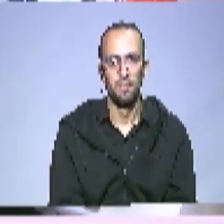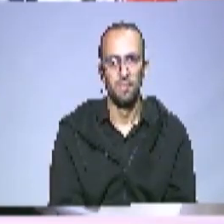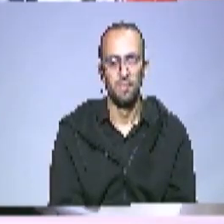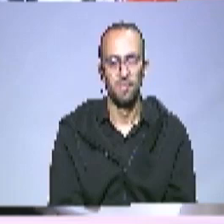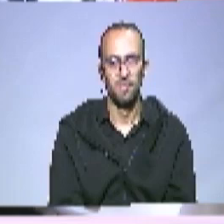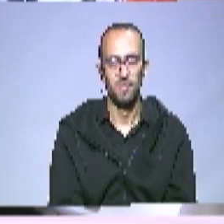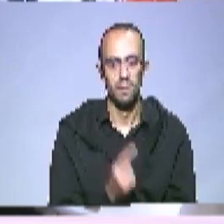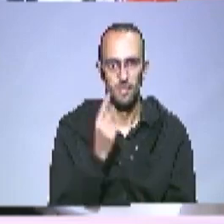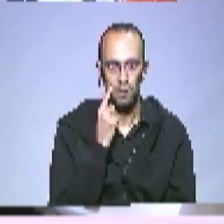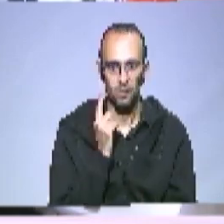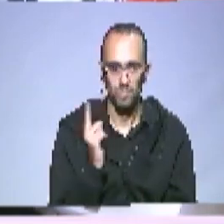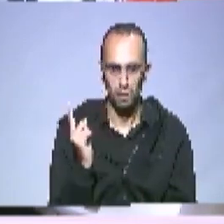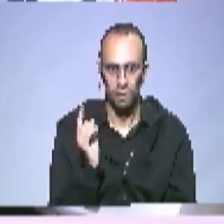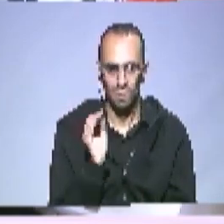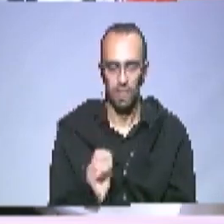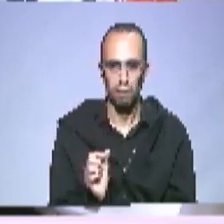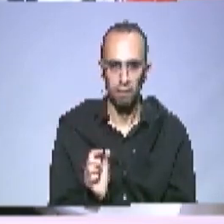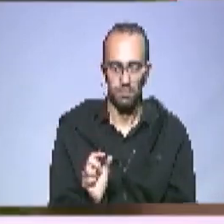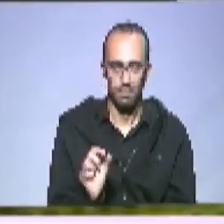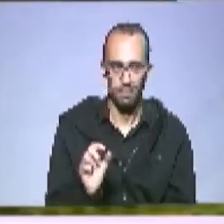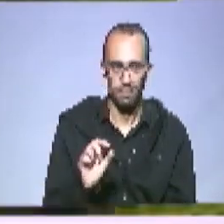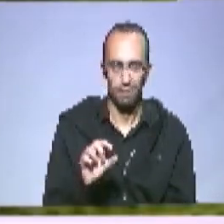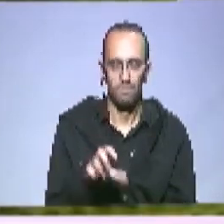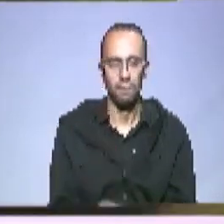ننزل بيهم شويه شويه كده.